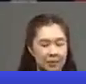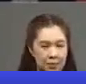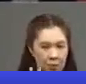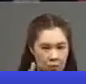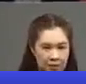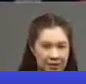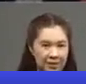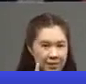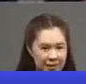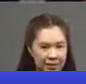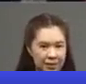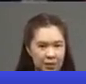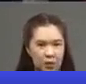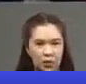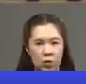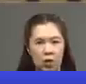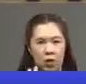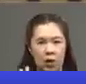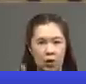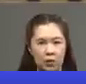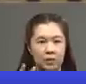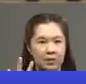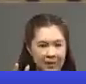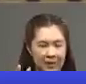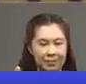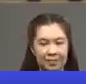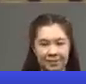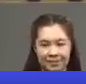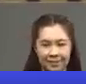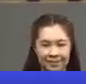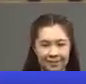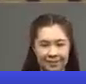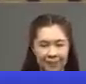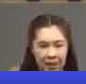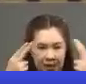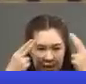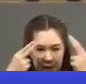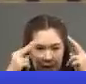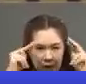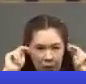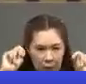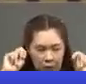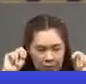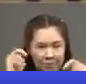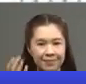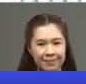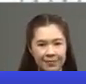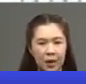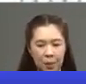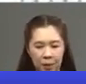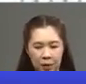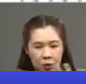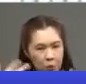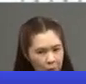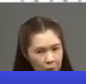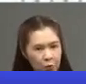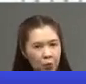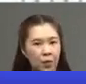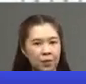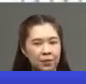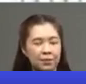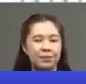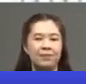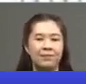แล้วนะคะโดยพอใจค่ะกับภาพรวมในการประชุมทั้ง 3วันที่ผ่านมาได้มีการแลกเปลี่ยนมุมมองกับผู้นำเศรษฐกิจเอเปกต่างๆที่